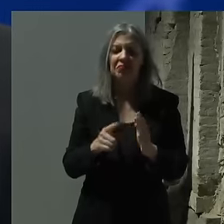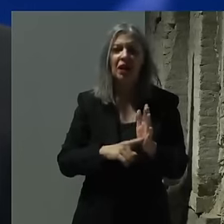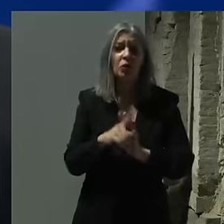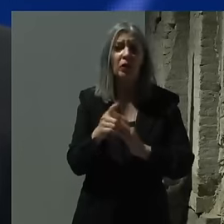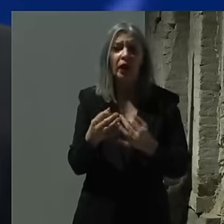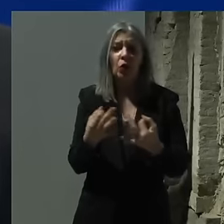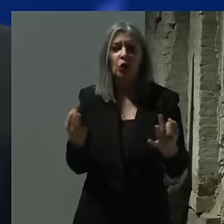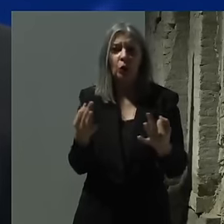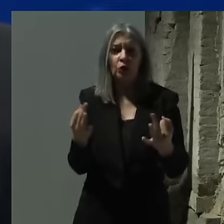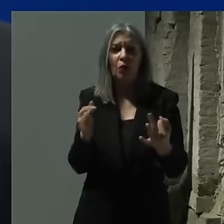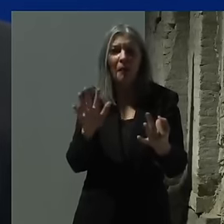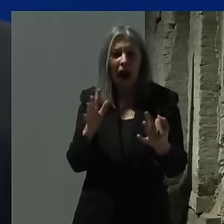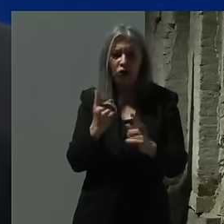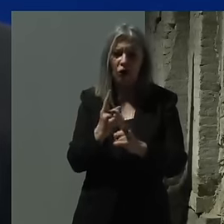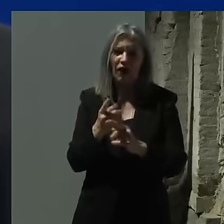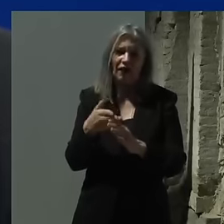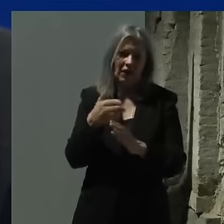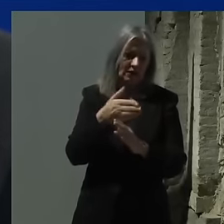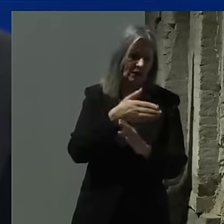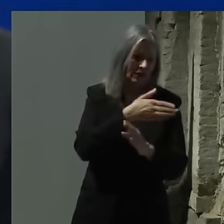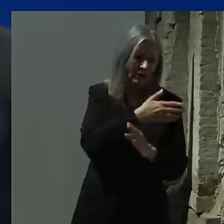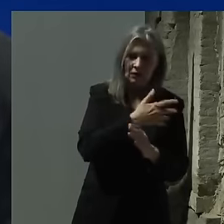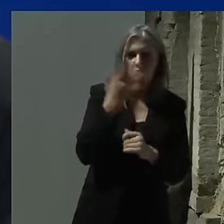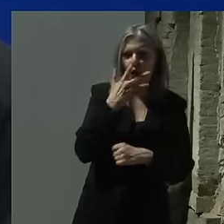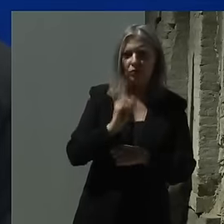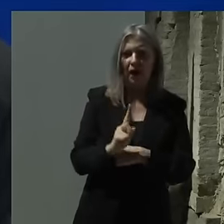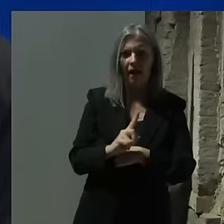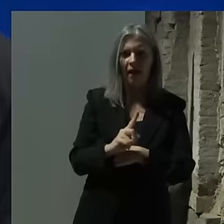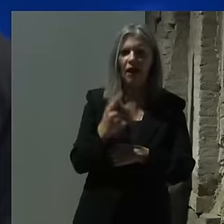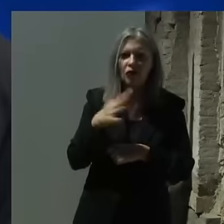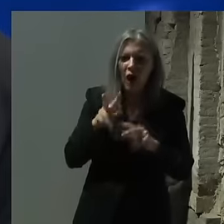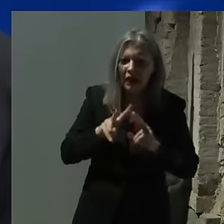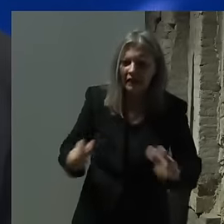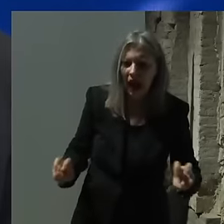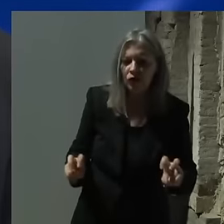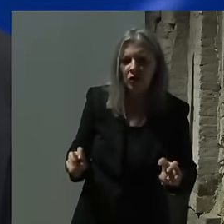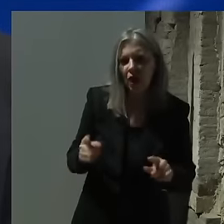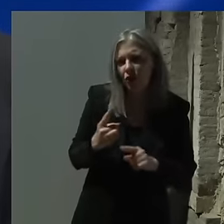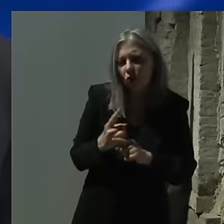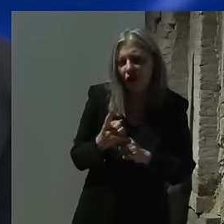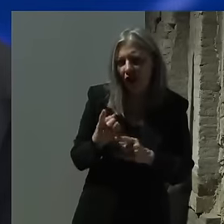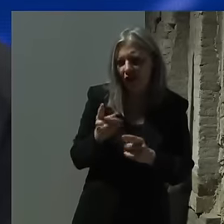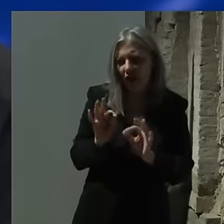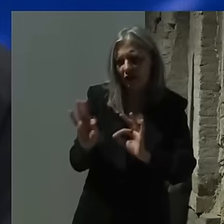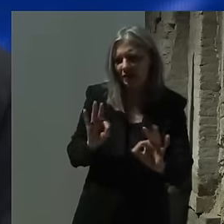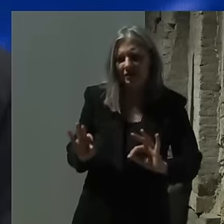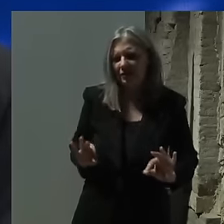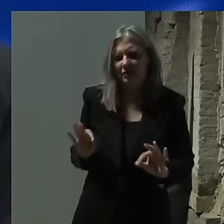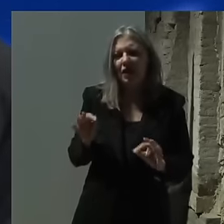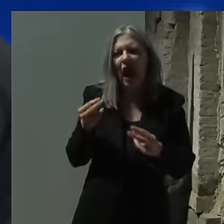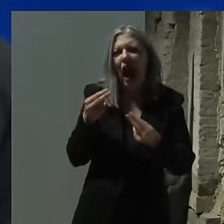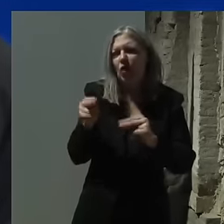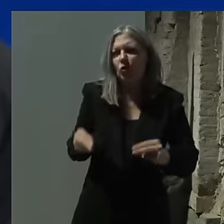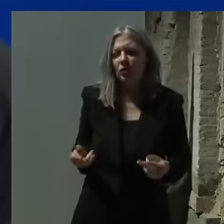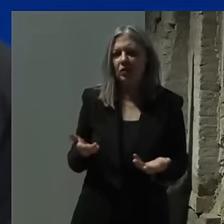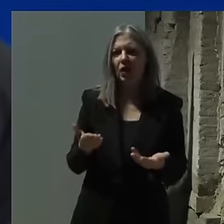nemmeno partire alle prime forme di indagine, perché la prima falsità che è stata fatta in